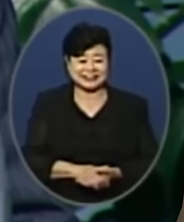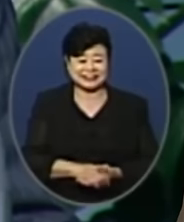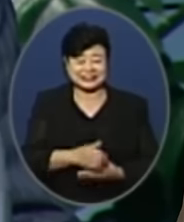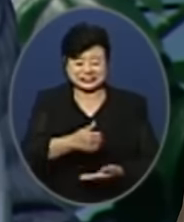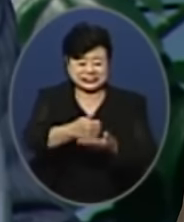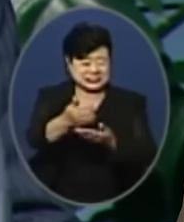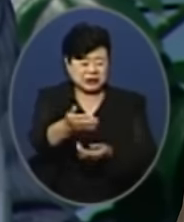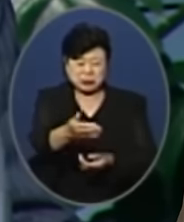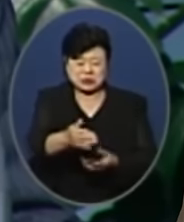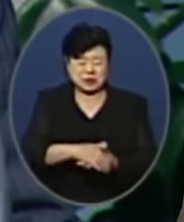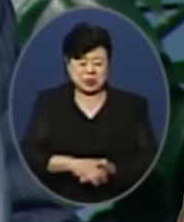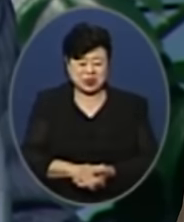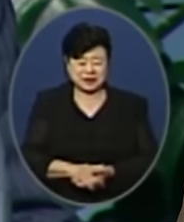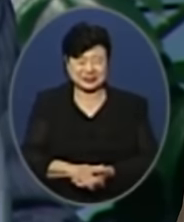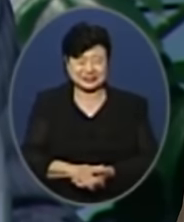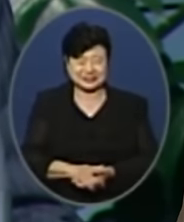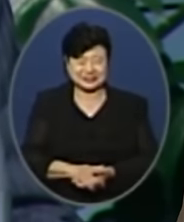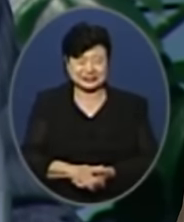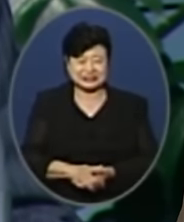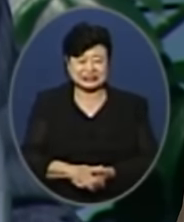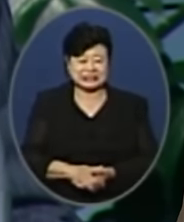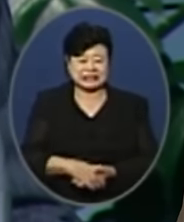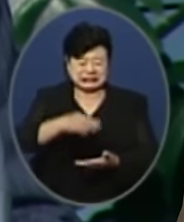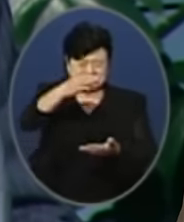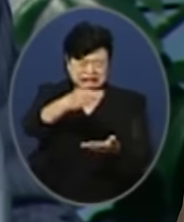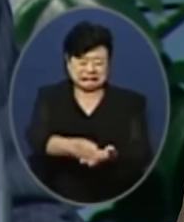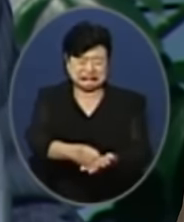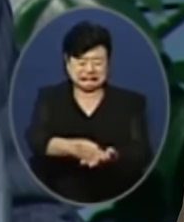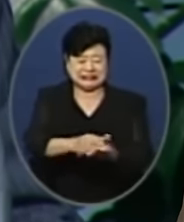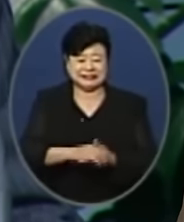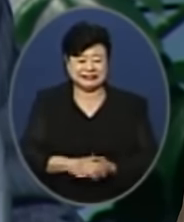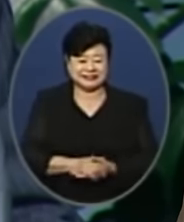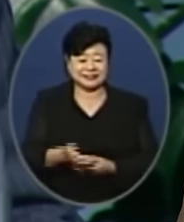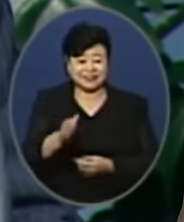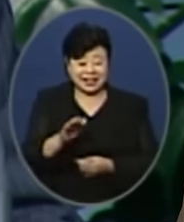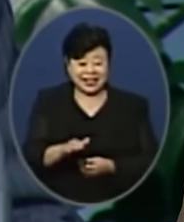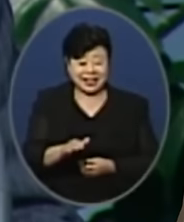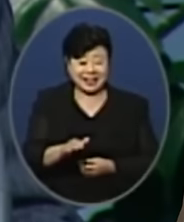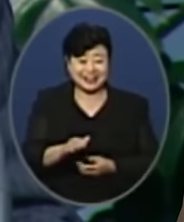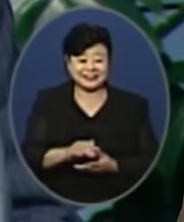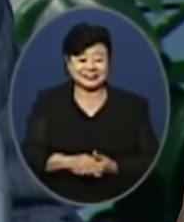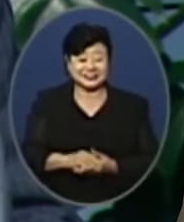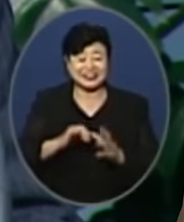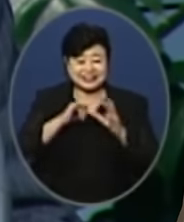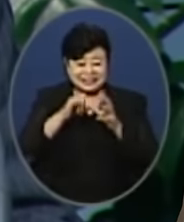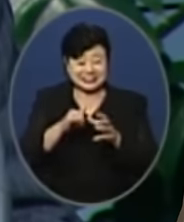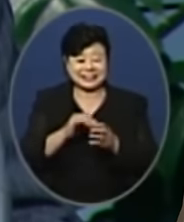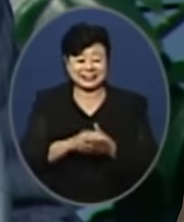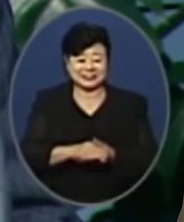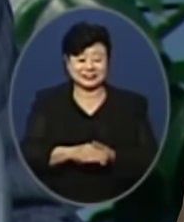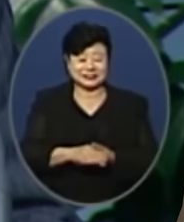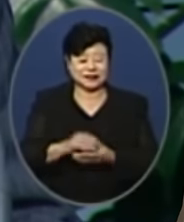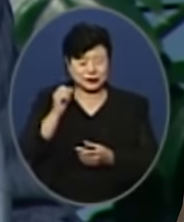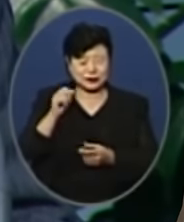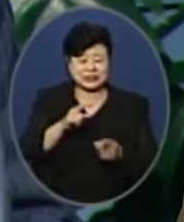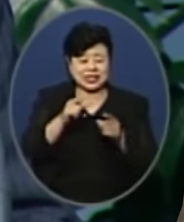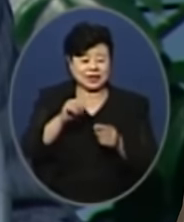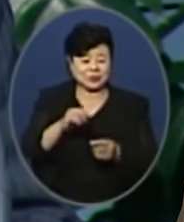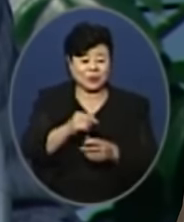칭찬도 가지 않고 가치도 없어 보입니다. 그러나 이 세상에서 아무리 어렵게